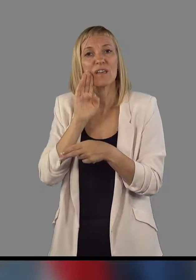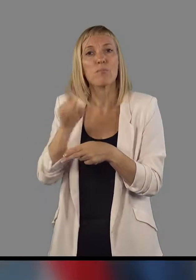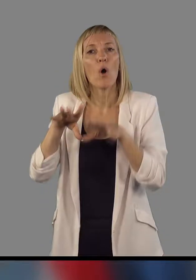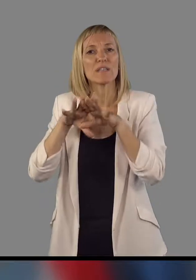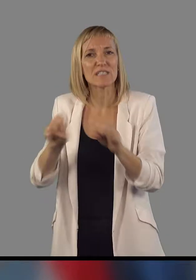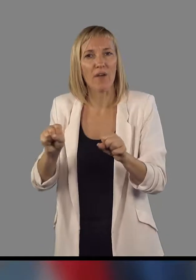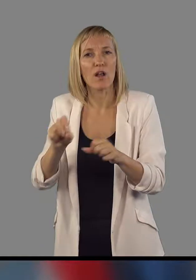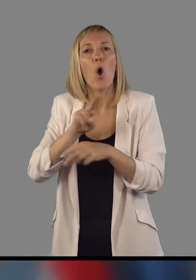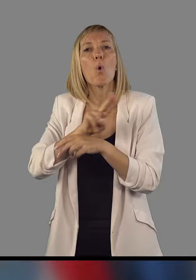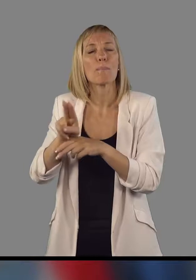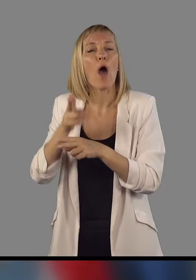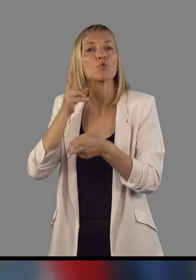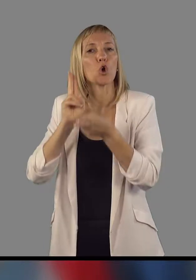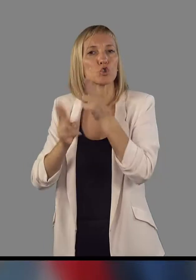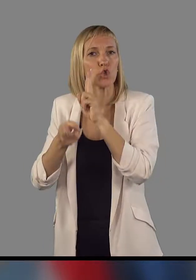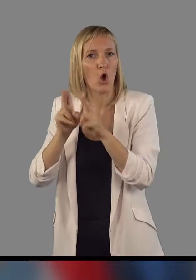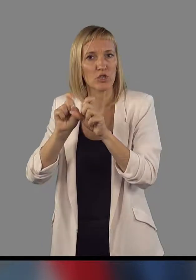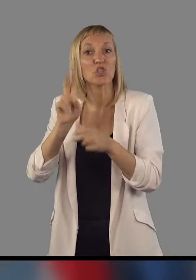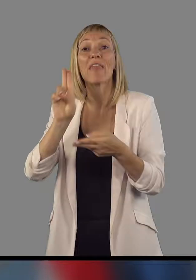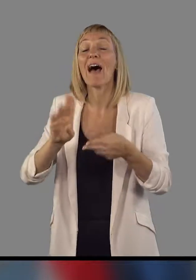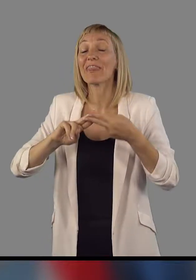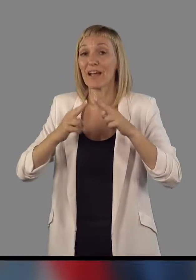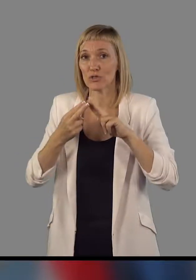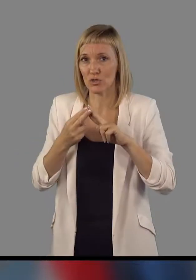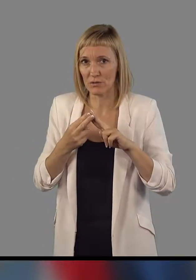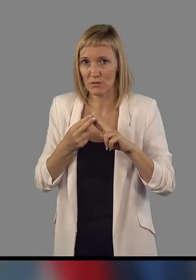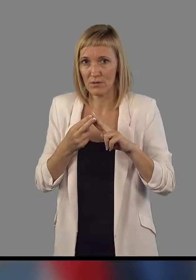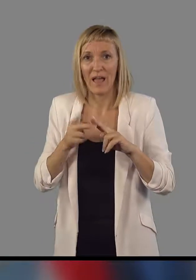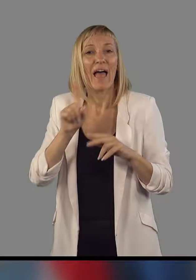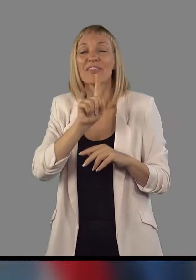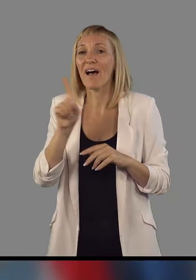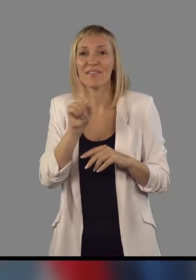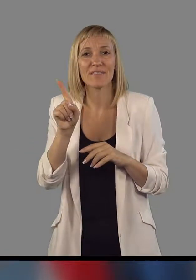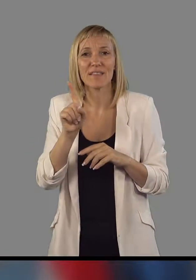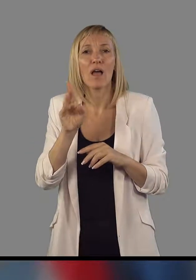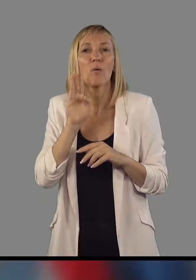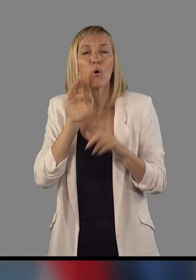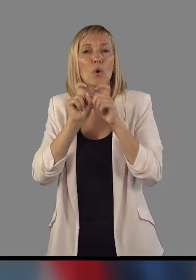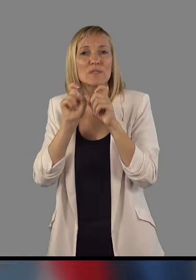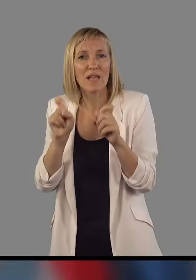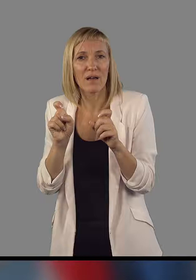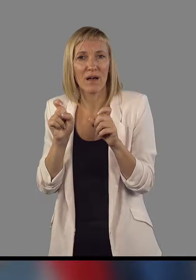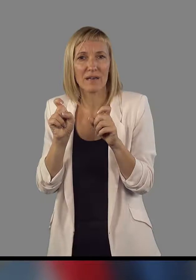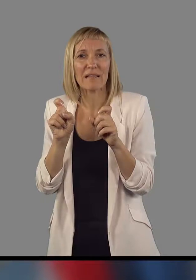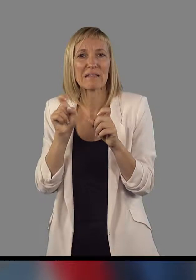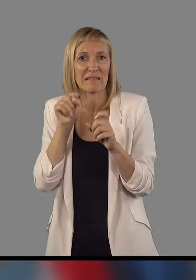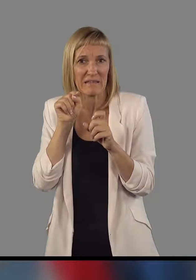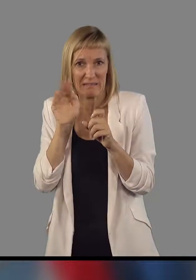bo izvajalo upravno sodišče, vendar na način, da se ne bodo zaradi